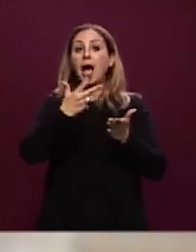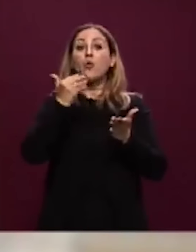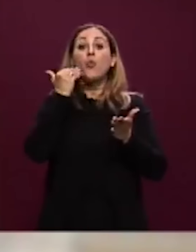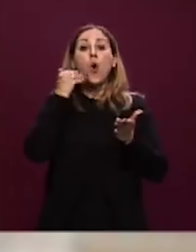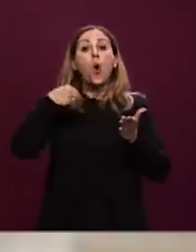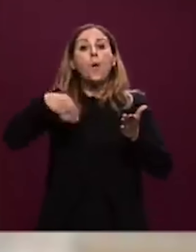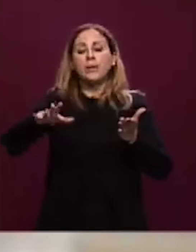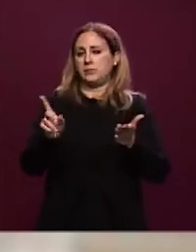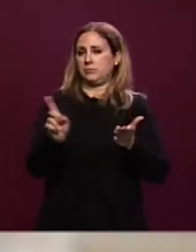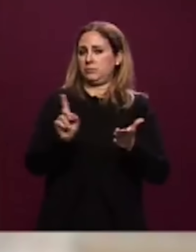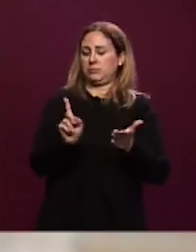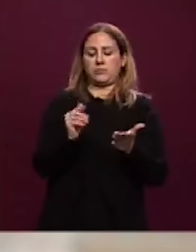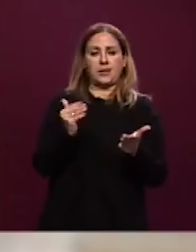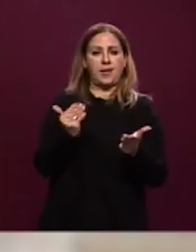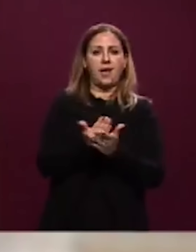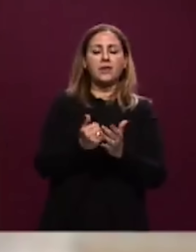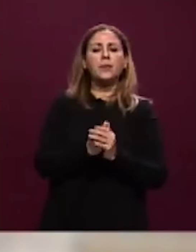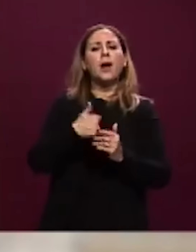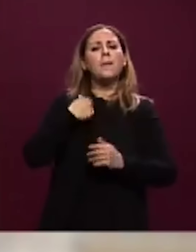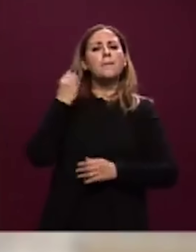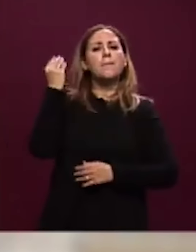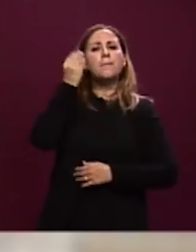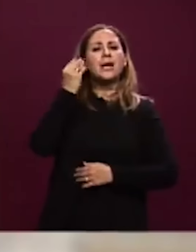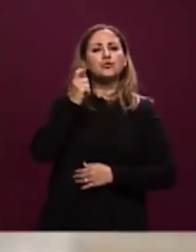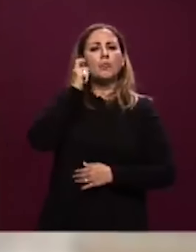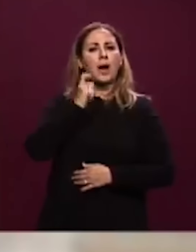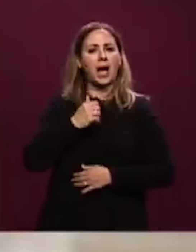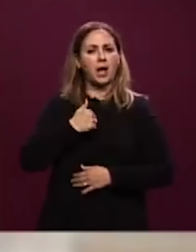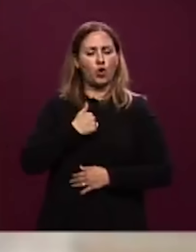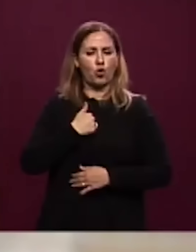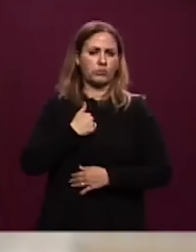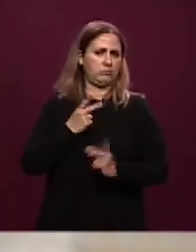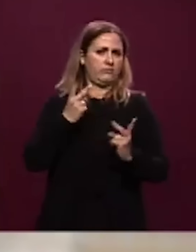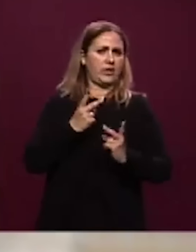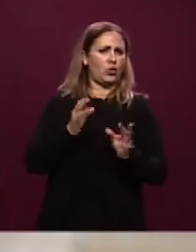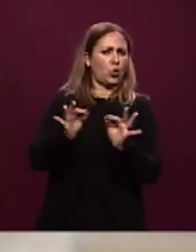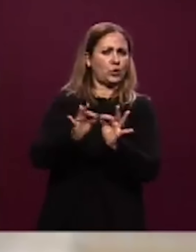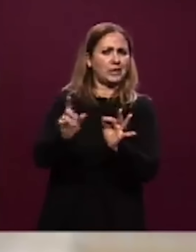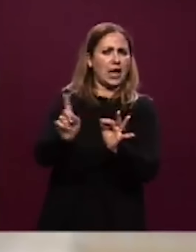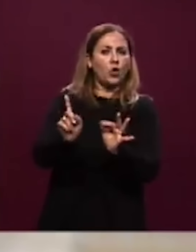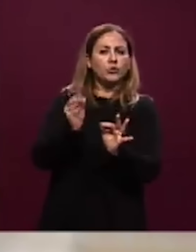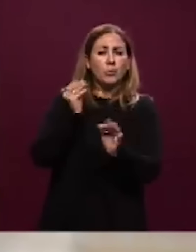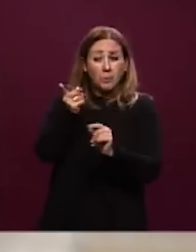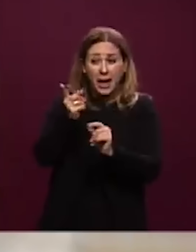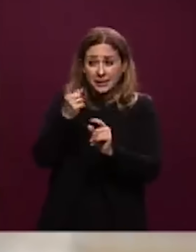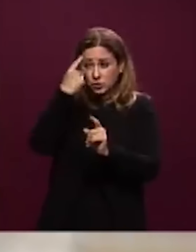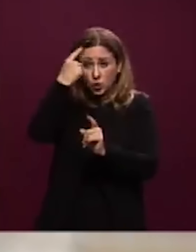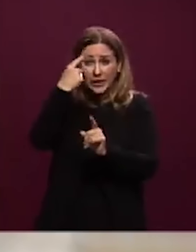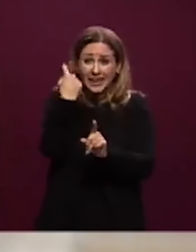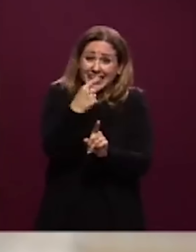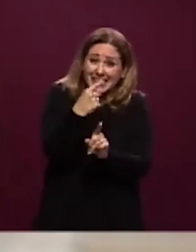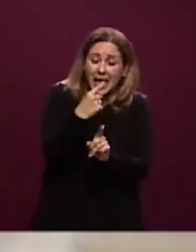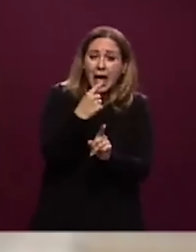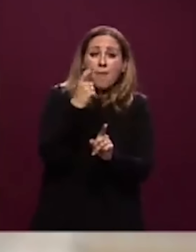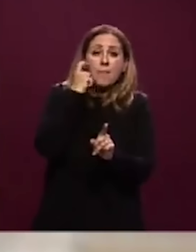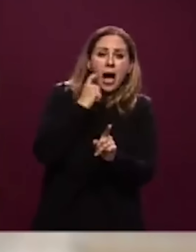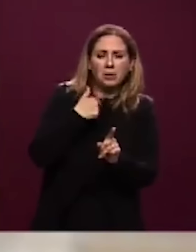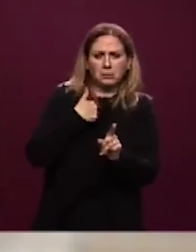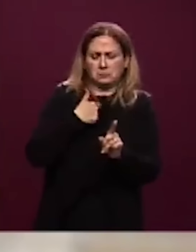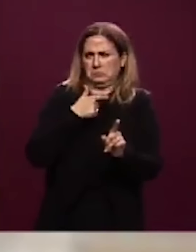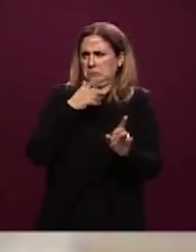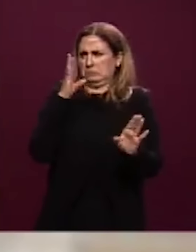ritengo che Macron, per quanto io non condivida e penso sia scellerata la sua idea, però un pregio Macron ce